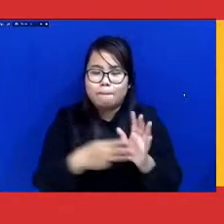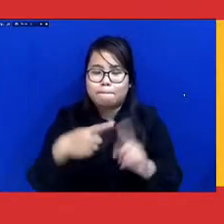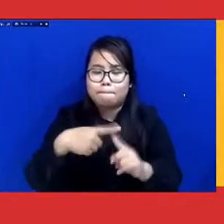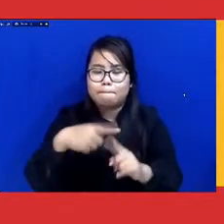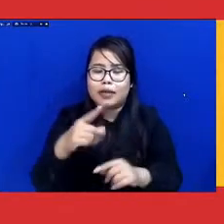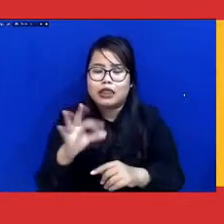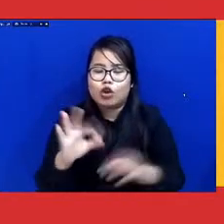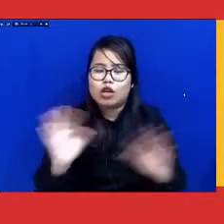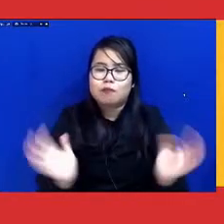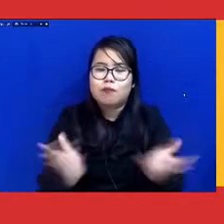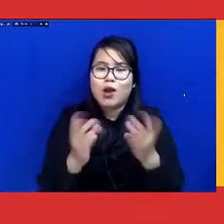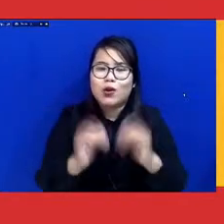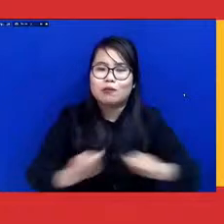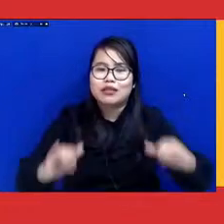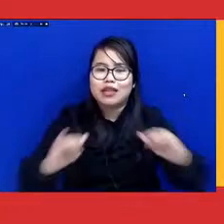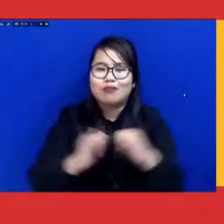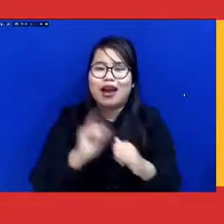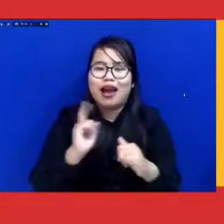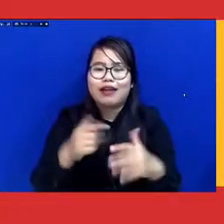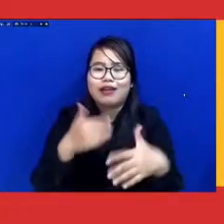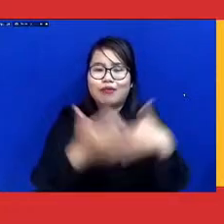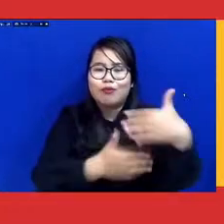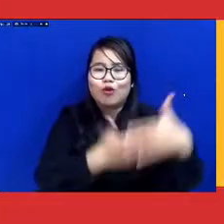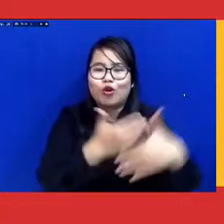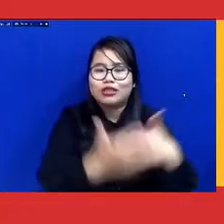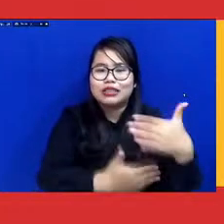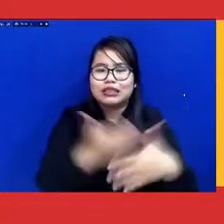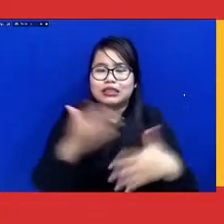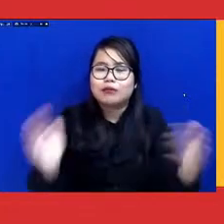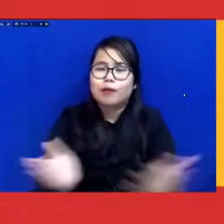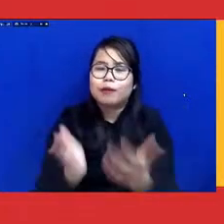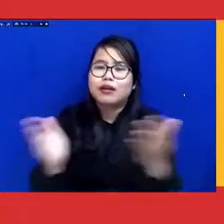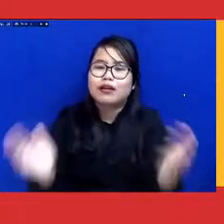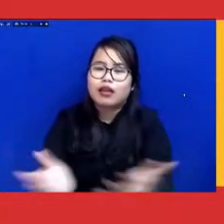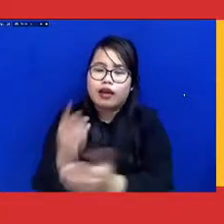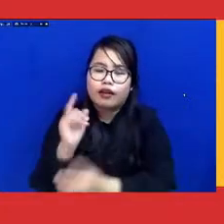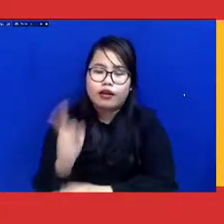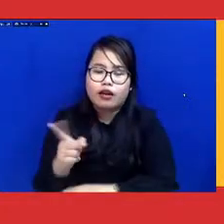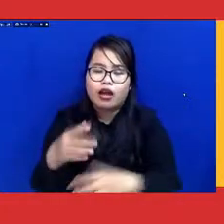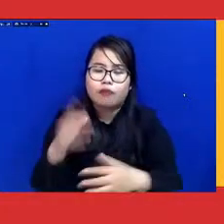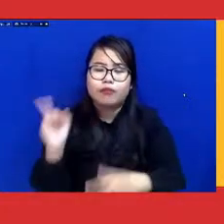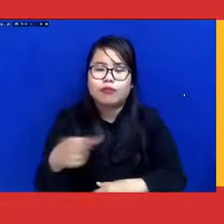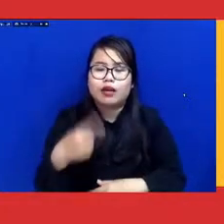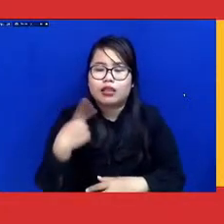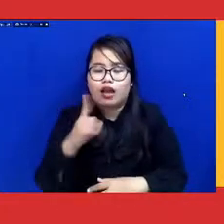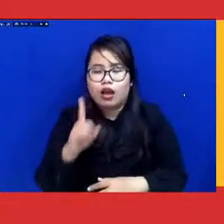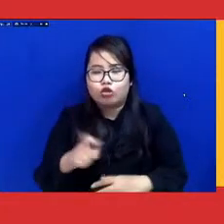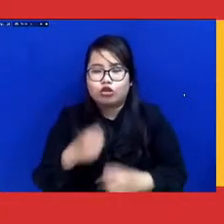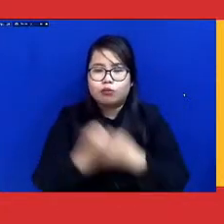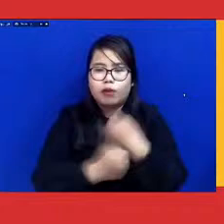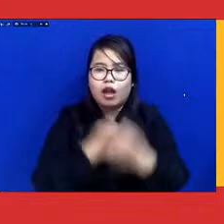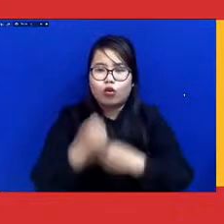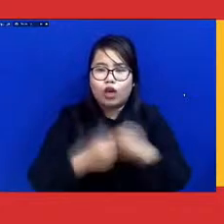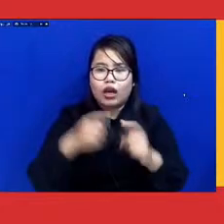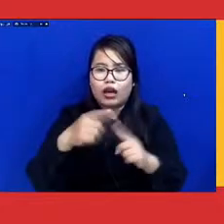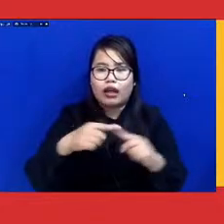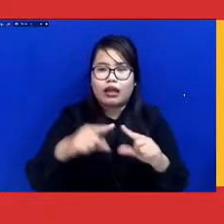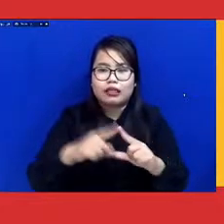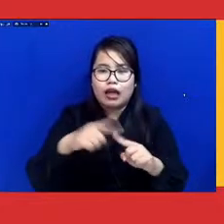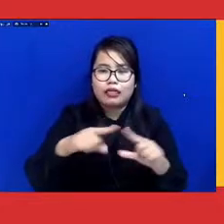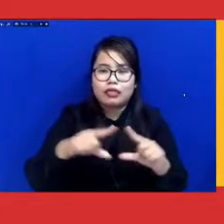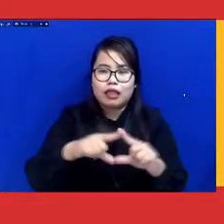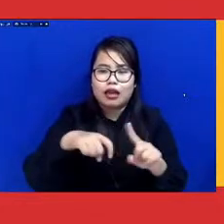bersama. Jadi ada proses pemberdayaan di situ, pemerintah juga harus memberikan tata kelola dengan